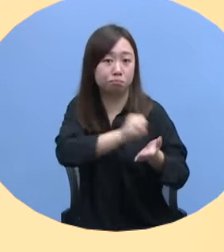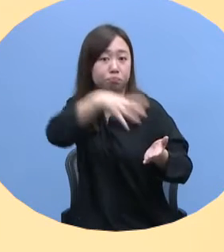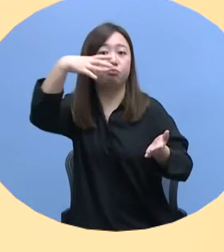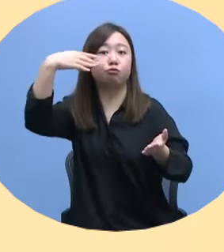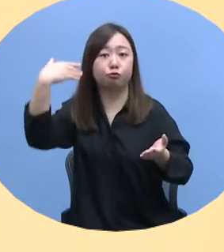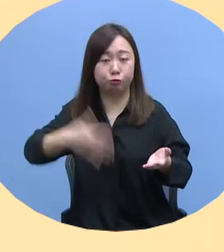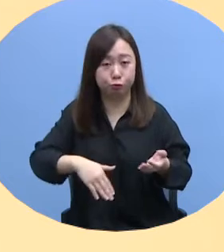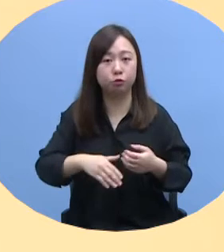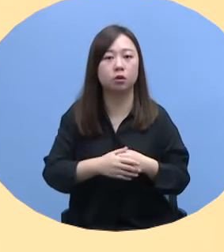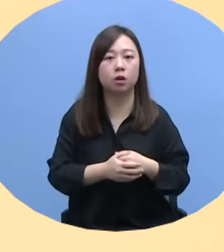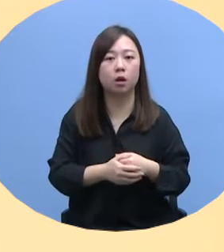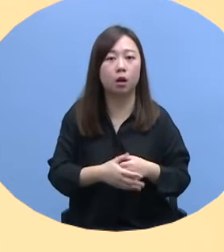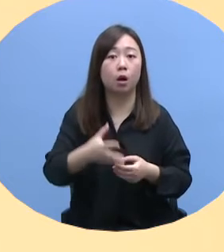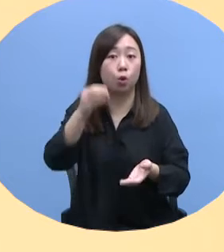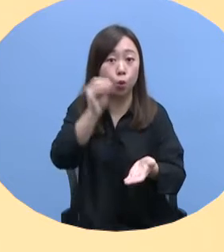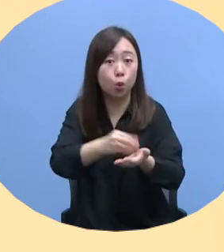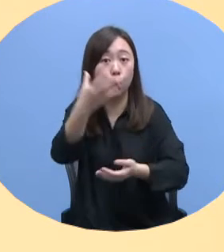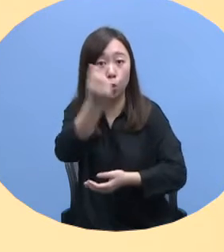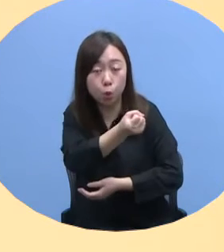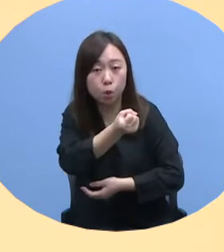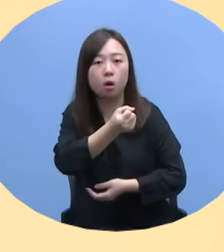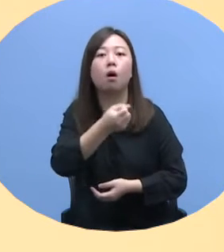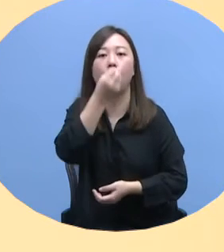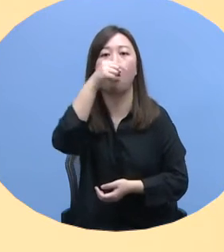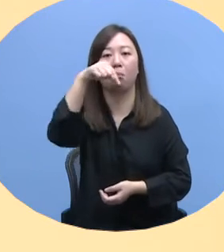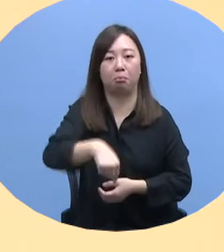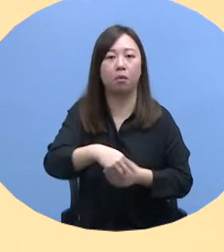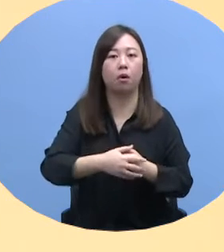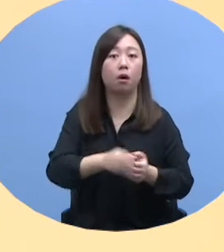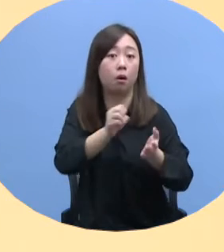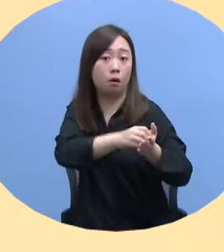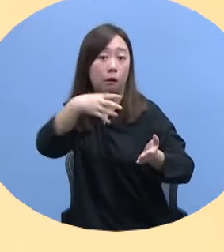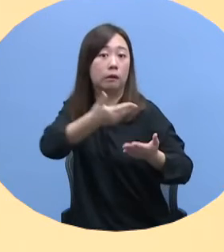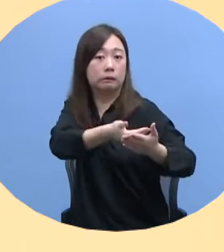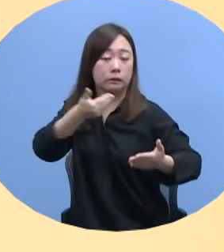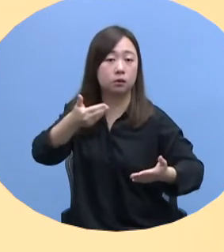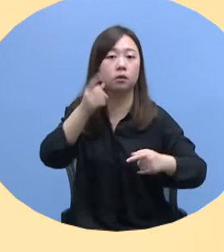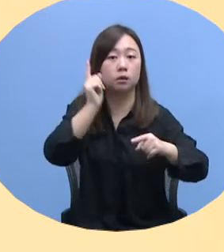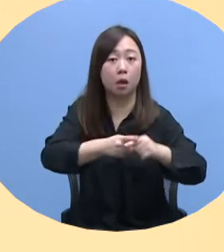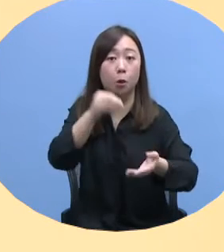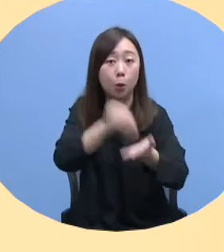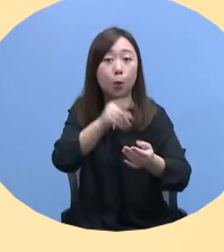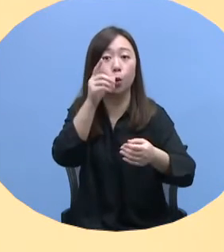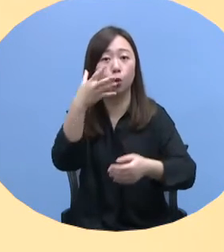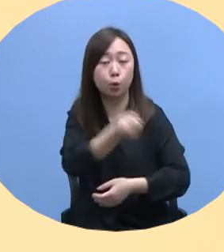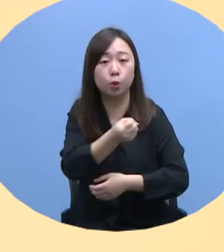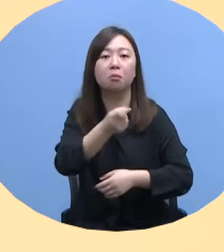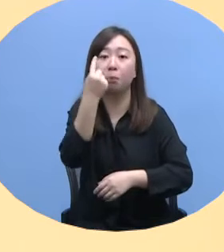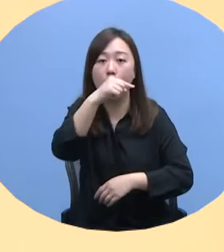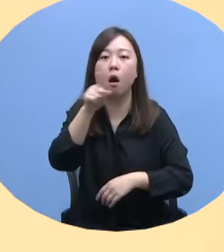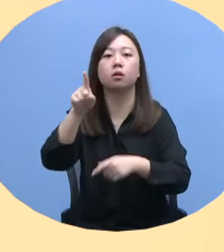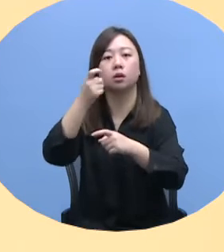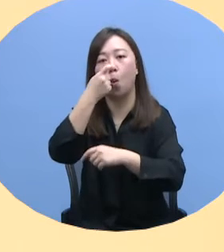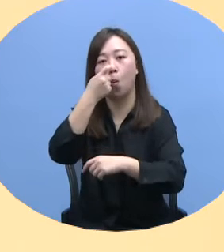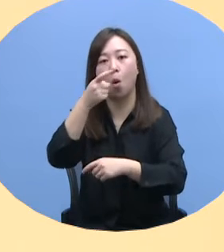權是在香港，回歸之前終審權是在英國的枢密院，而在基本法